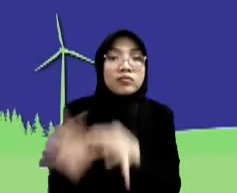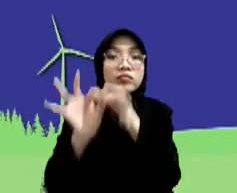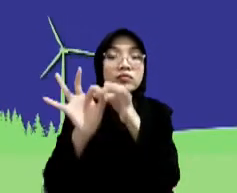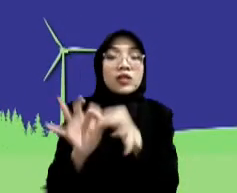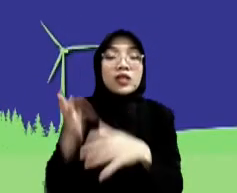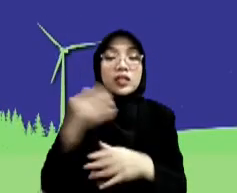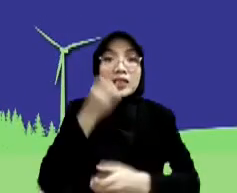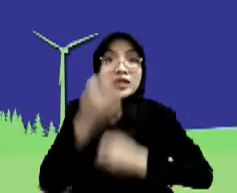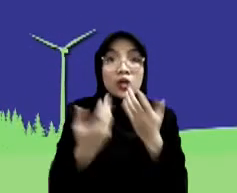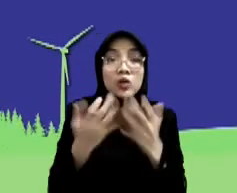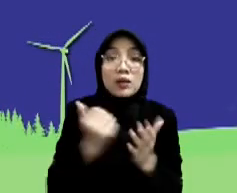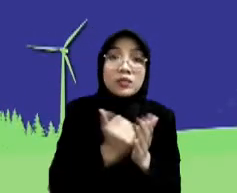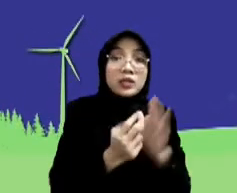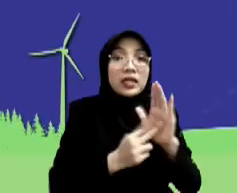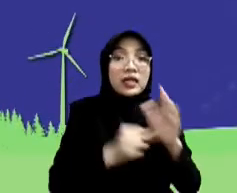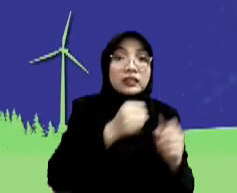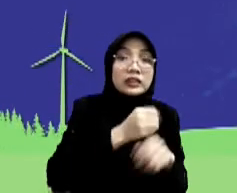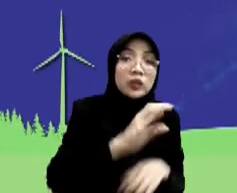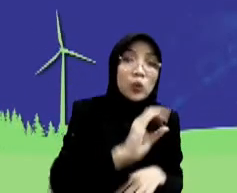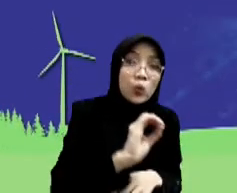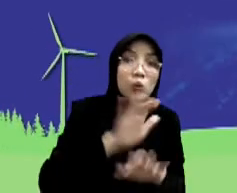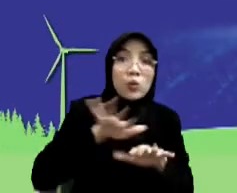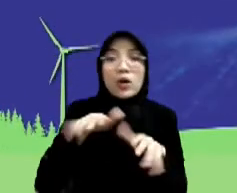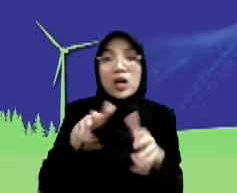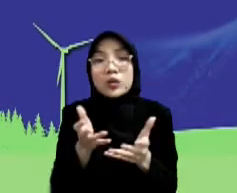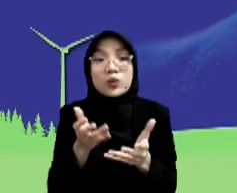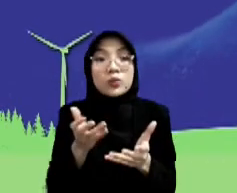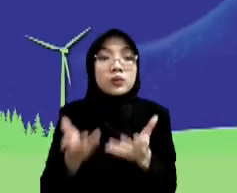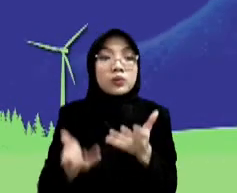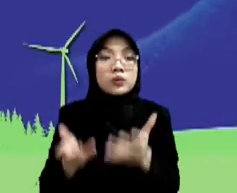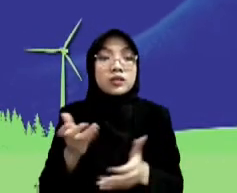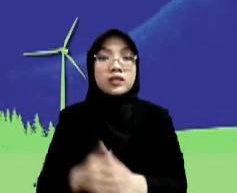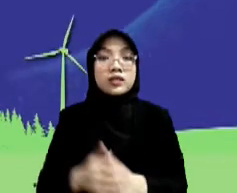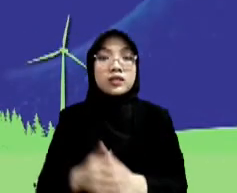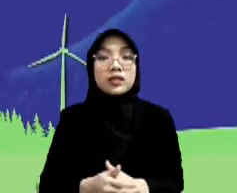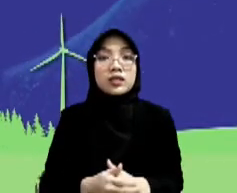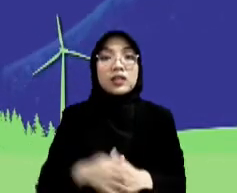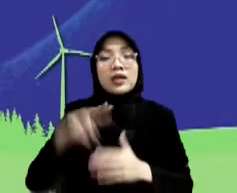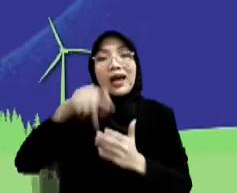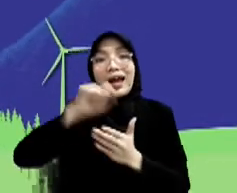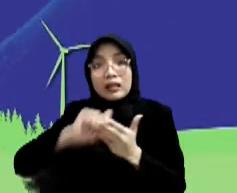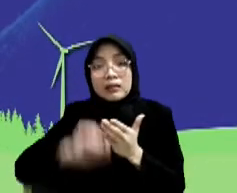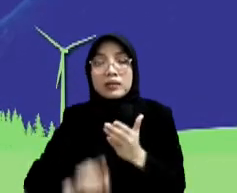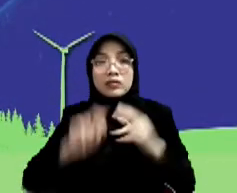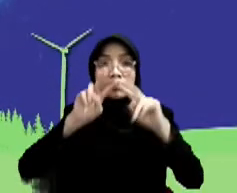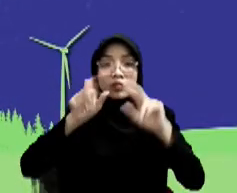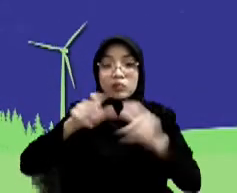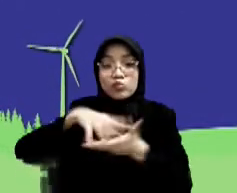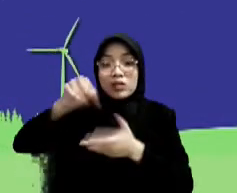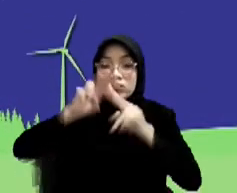saya sampaikan Apakah NGO atau at E apa namanya eh academics atau research